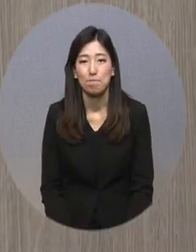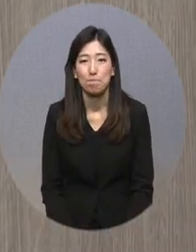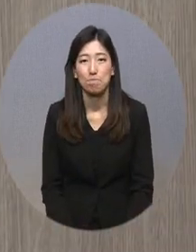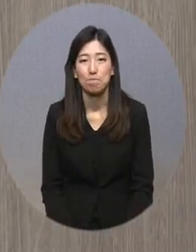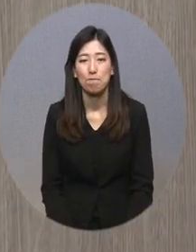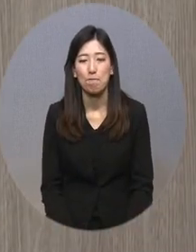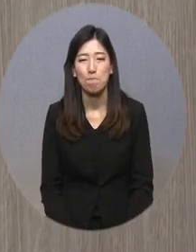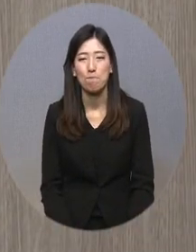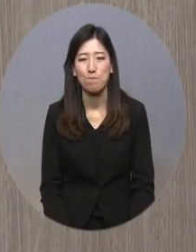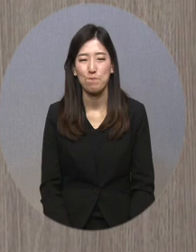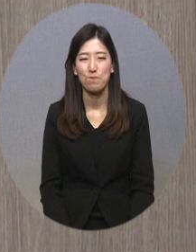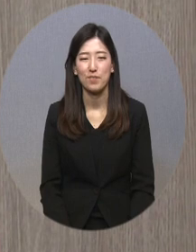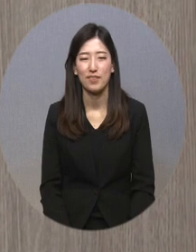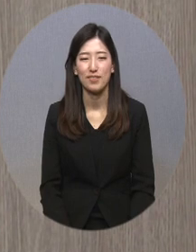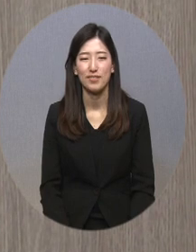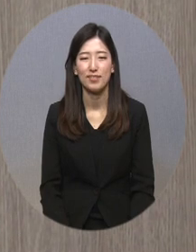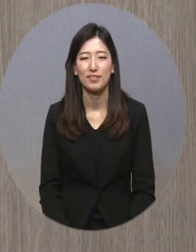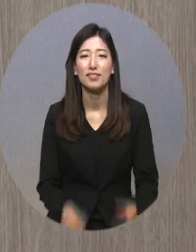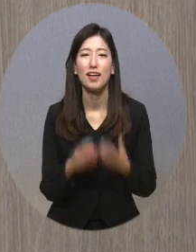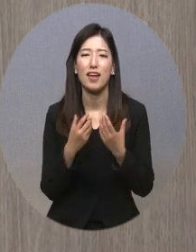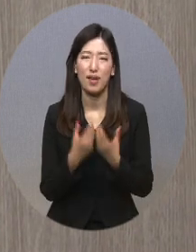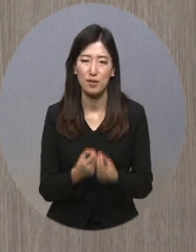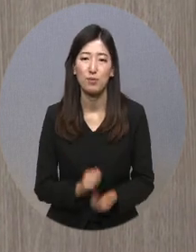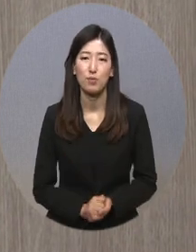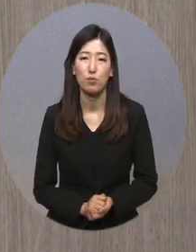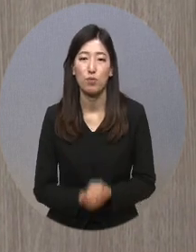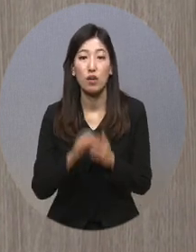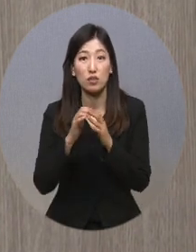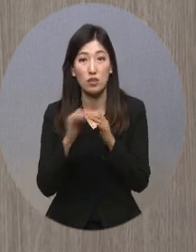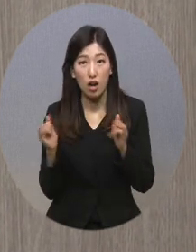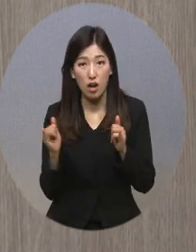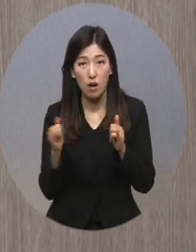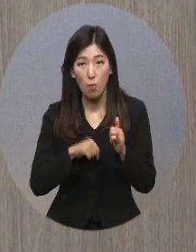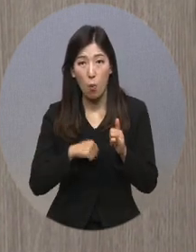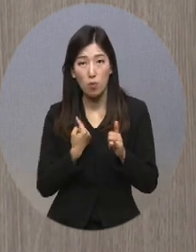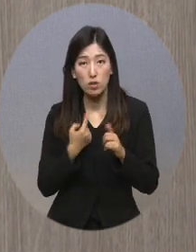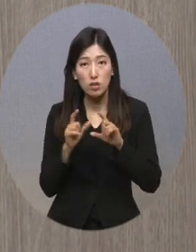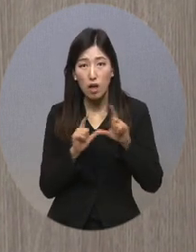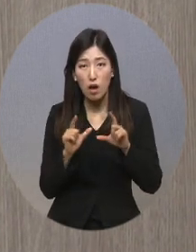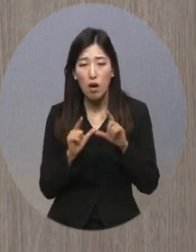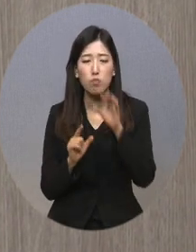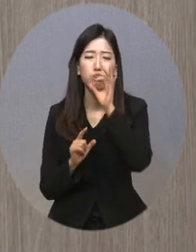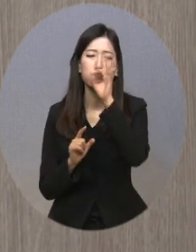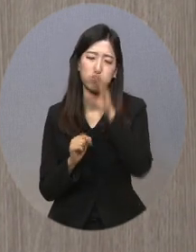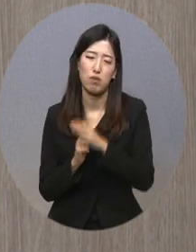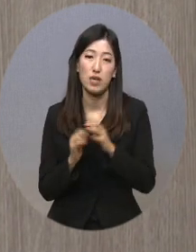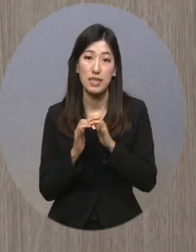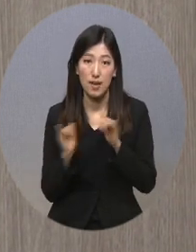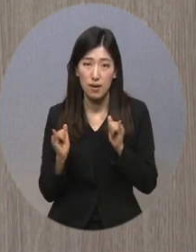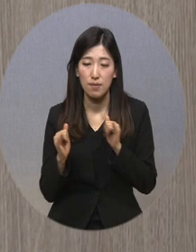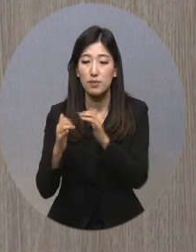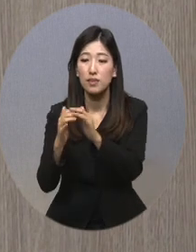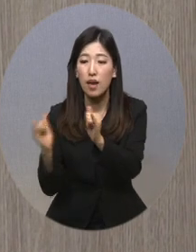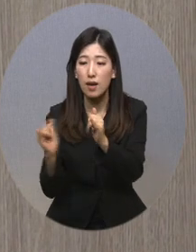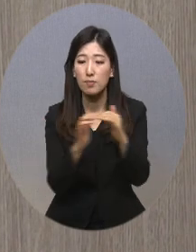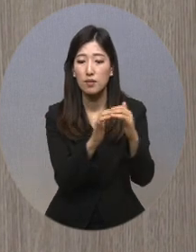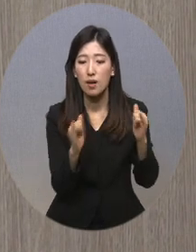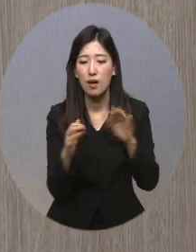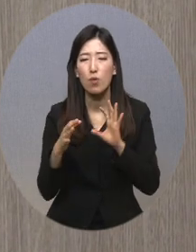우리가 관계를 떠나서 살 수 없죠. 사람들은 사회적인 예. 그런 관계 속에 살기 때문에 그럴